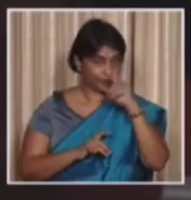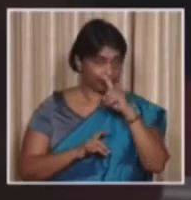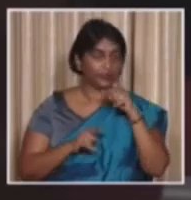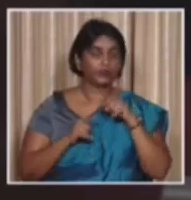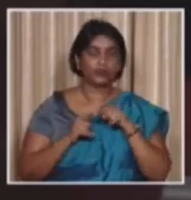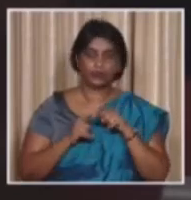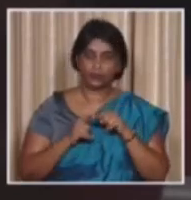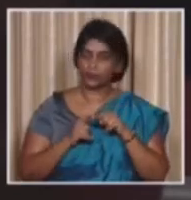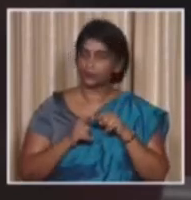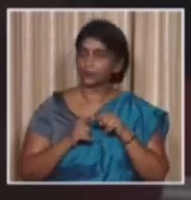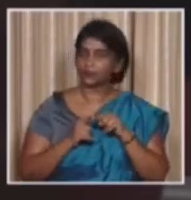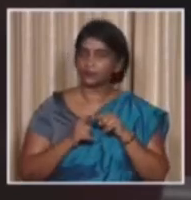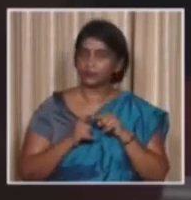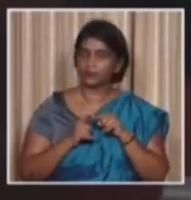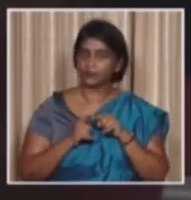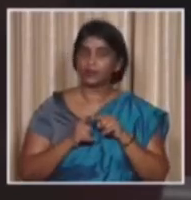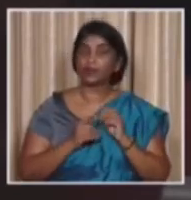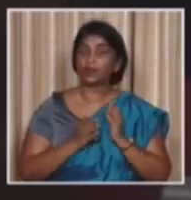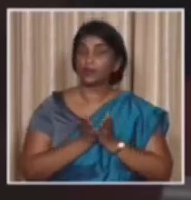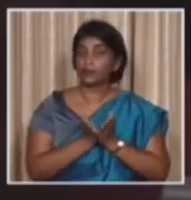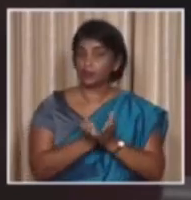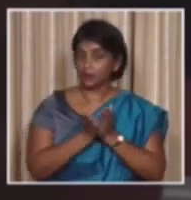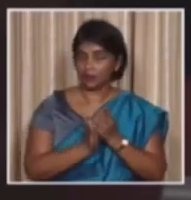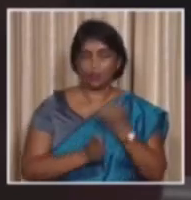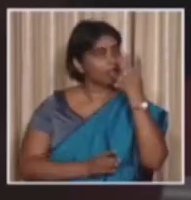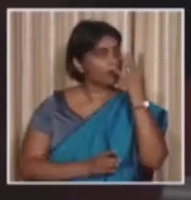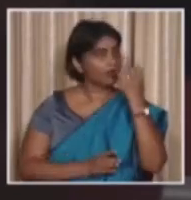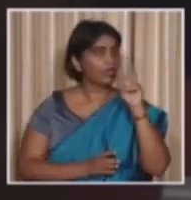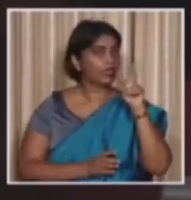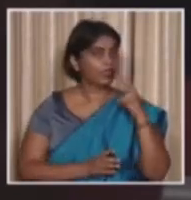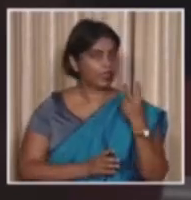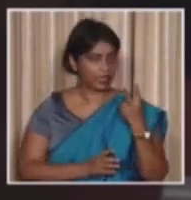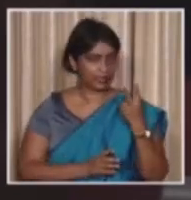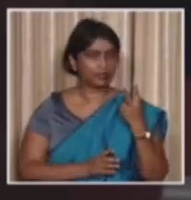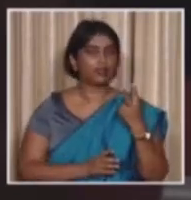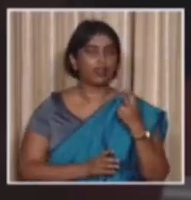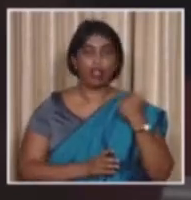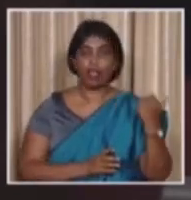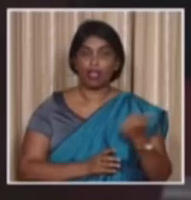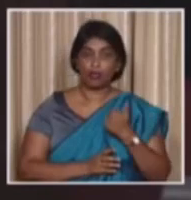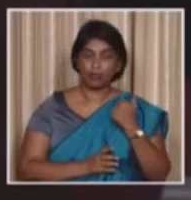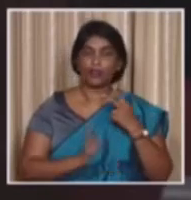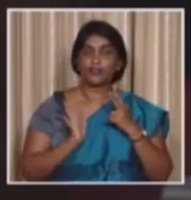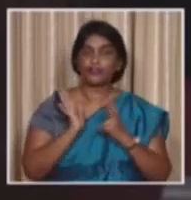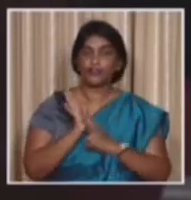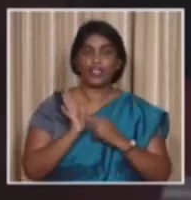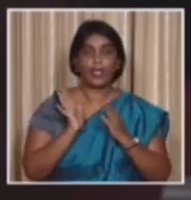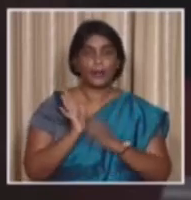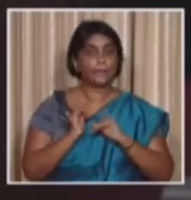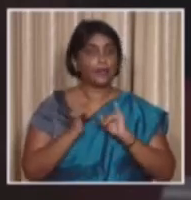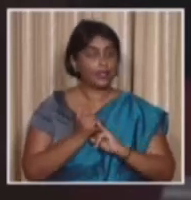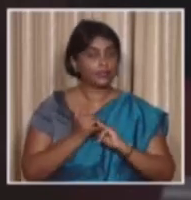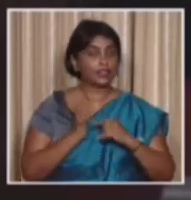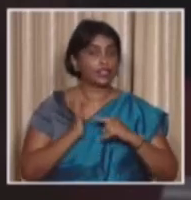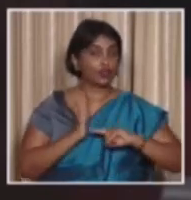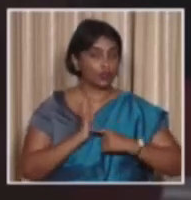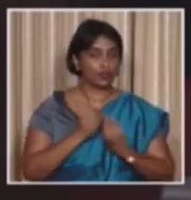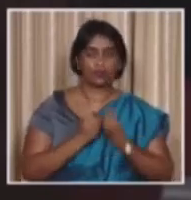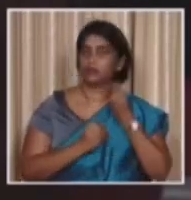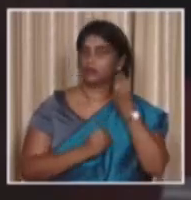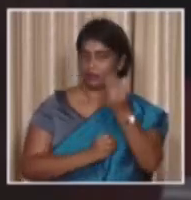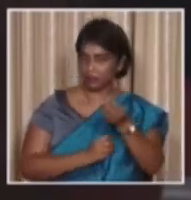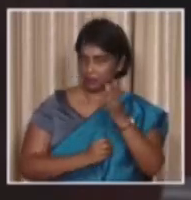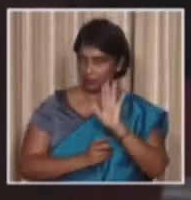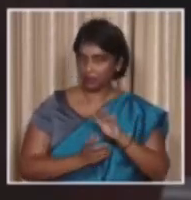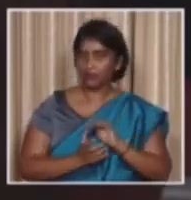படகுகளுக்கு நவீன VMS கருவிகளை பொருத்துவதற்கு தீர்மானிக்கப்பட்டுள்ளது. அந்த வகையில்